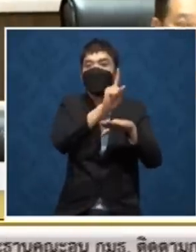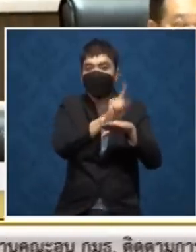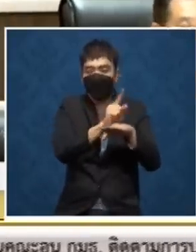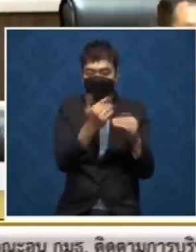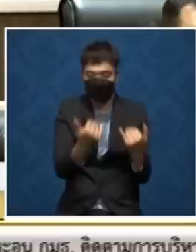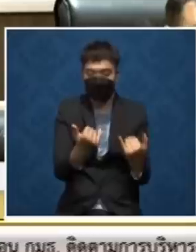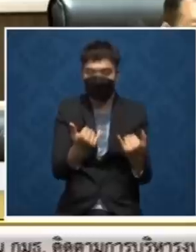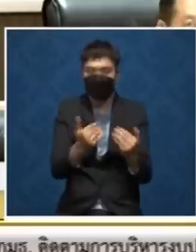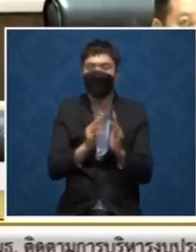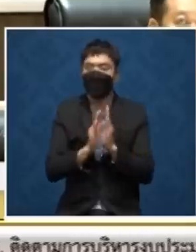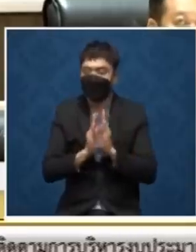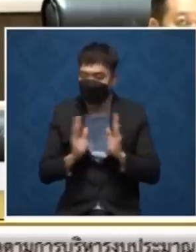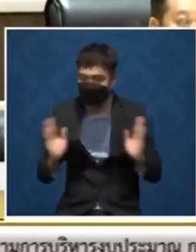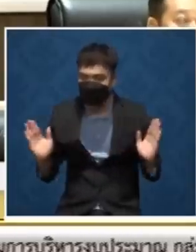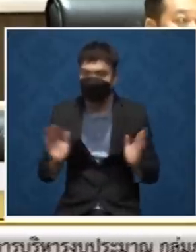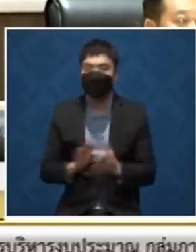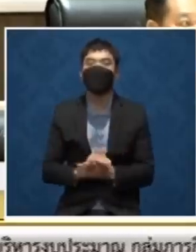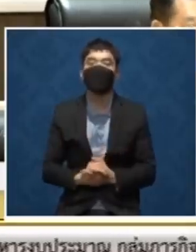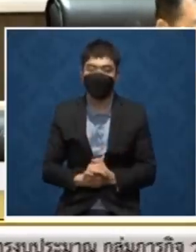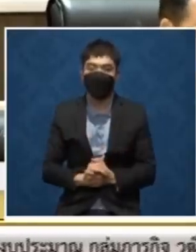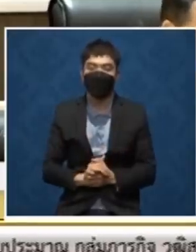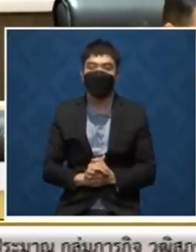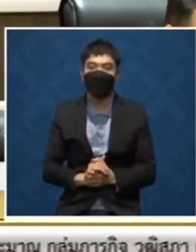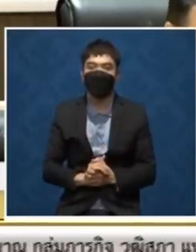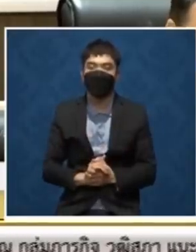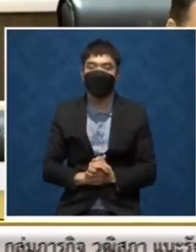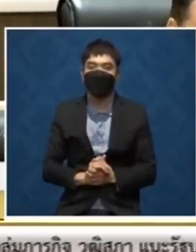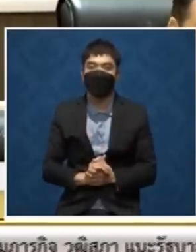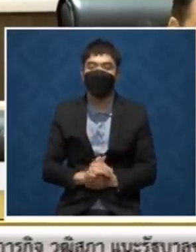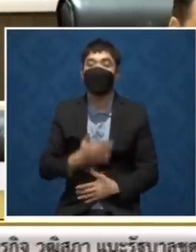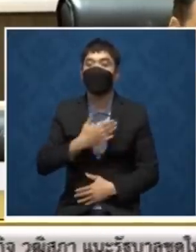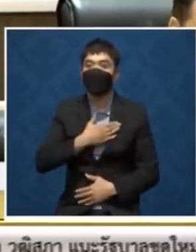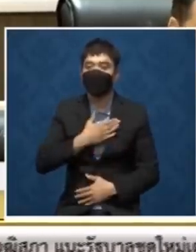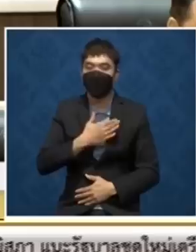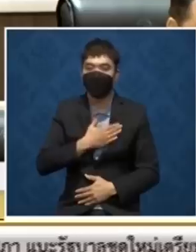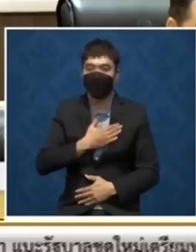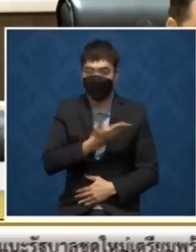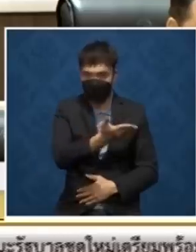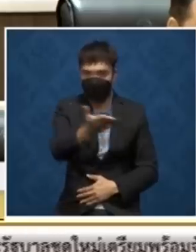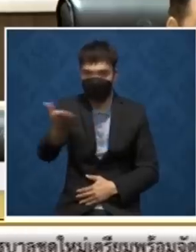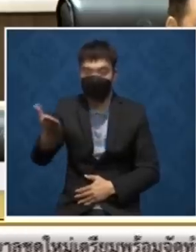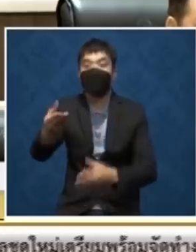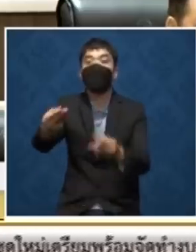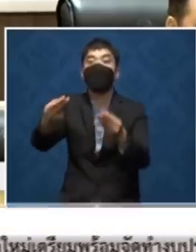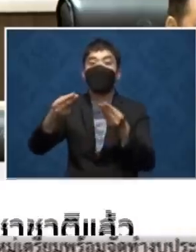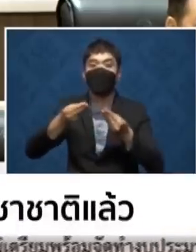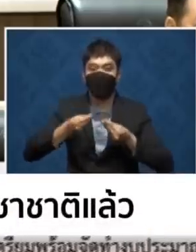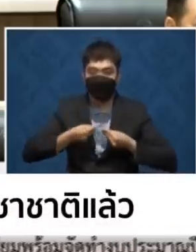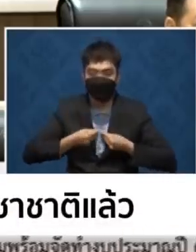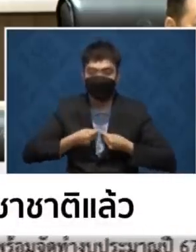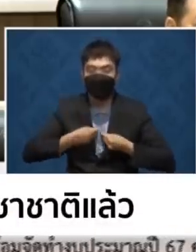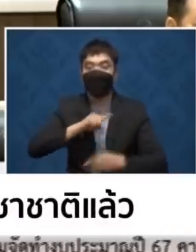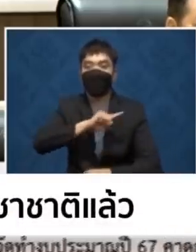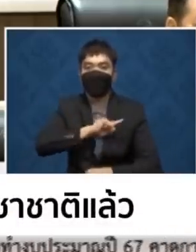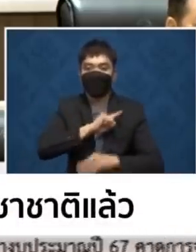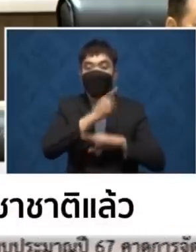ประเด็นนี้เหมือนกันว่าตอนนี้ได้มีการบริหารจัดการภายในพรรคยังไงนะคะก็ให้สัมภาษณ์หลังจากที่อาจารย์วันนอเนี่ยนะคะได้รับเลือก